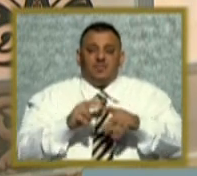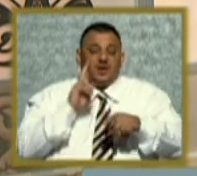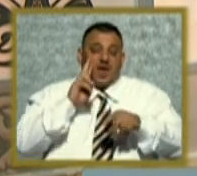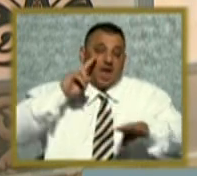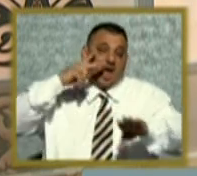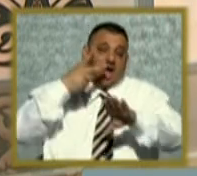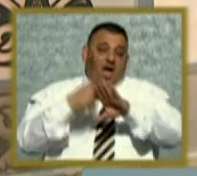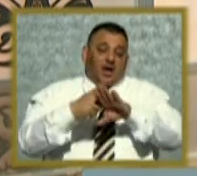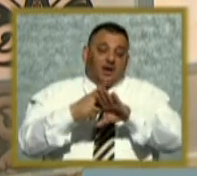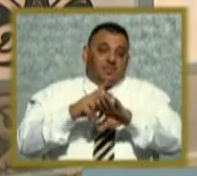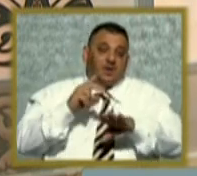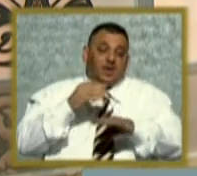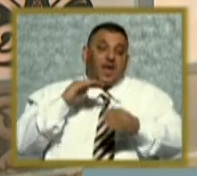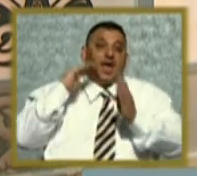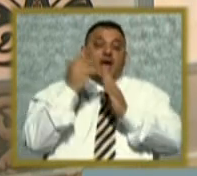والشهادة؟